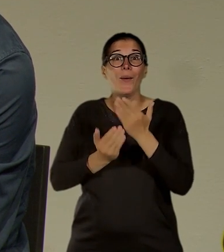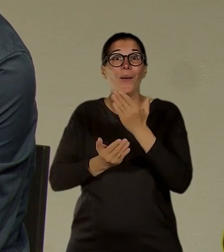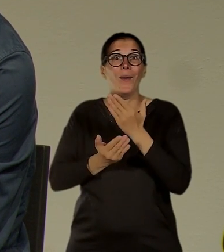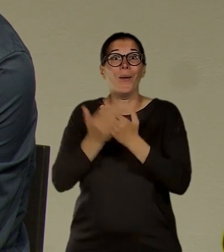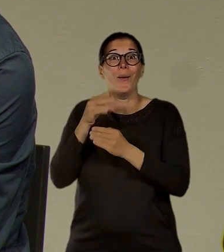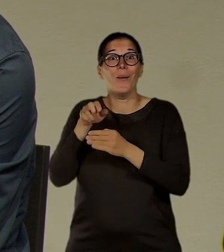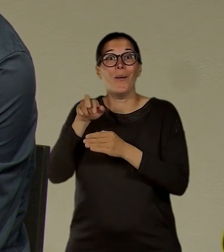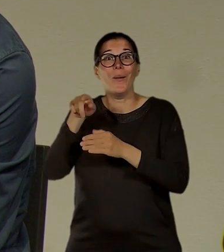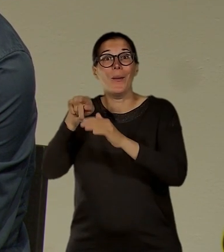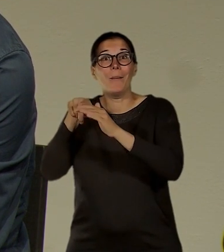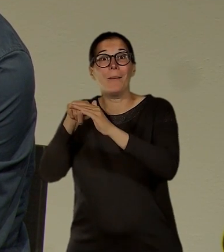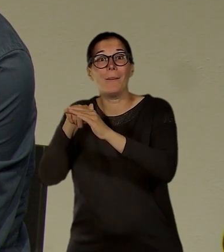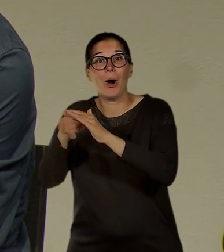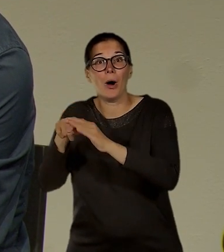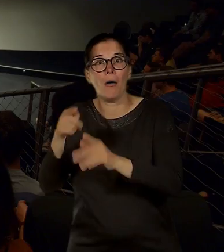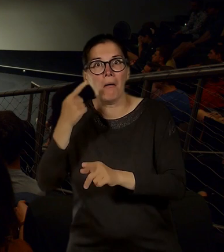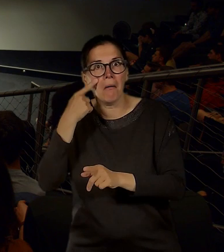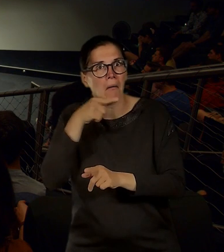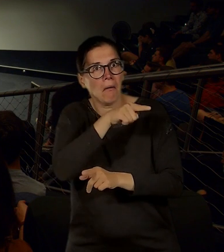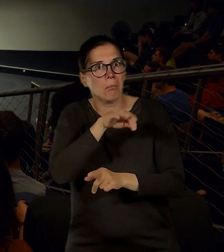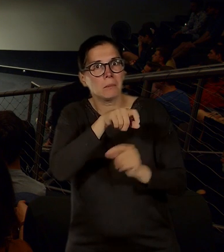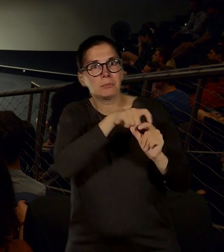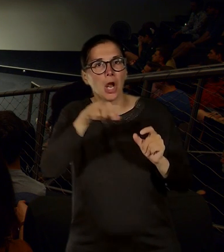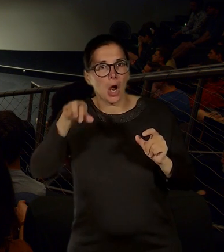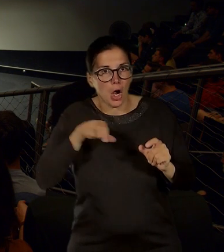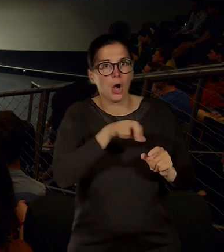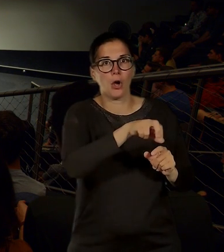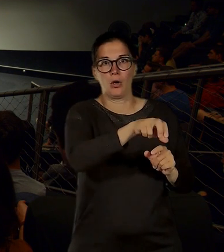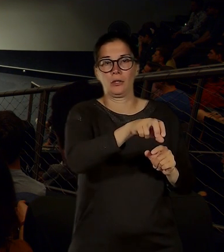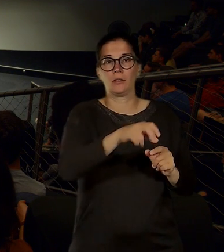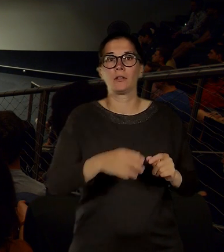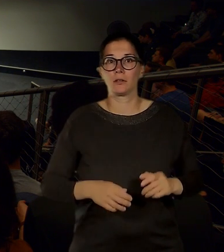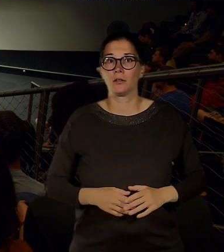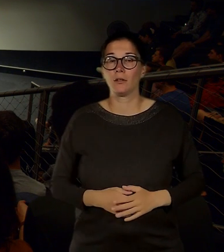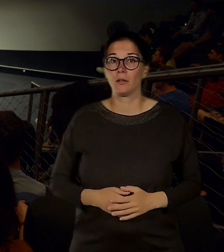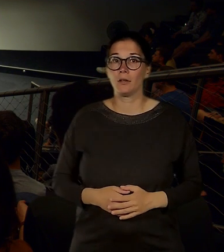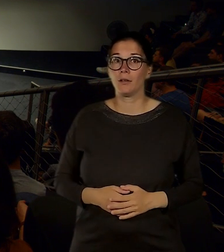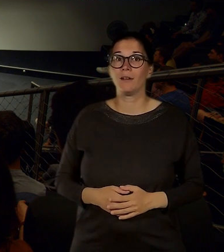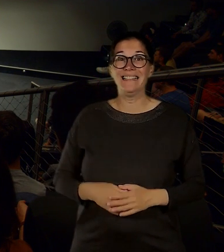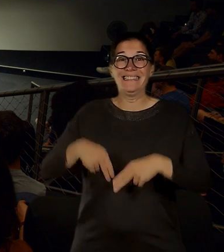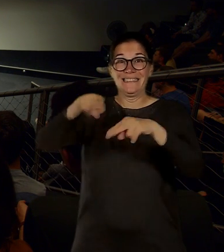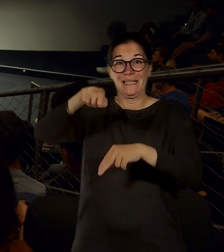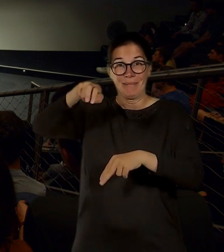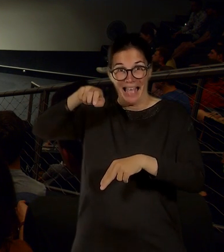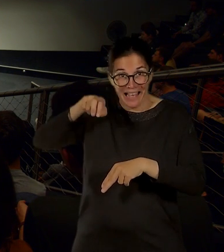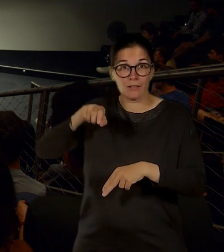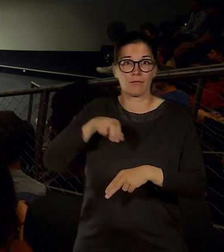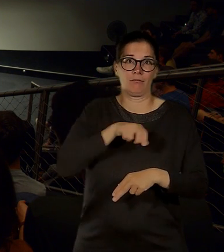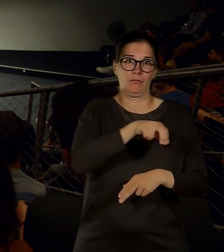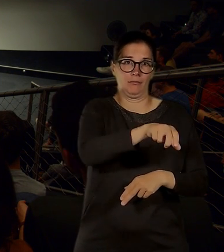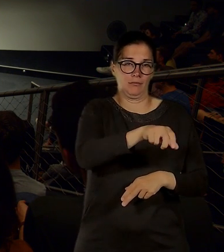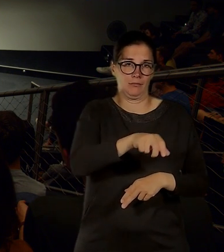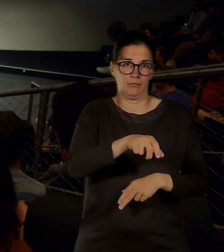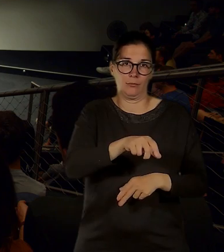do toho podchodu a najednou řekli, hle, díte, je přece ten přechod a oni se jako museli vrátit. Jo. Takže myslím si,